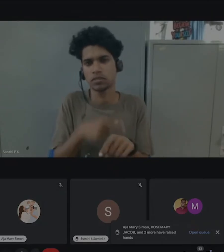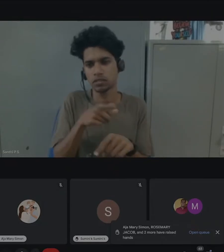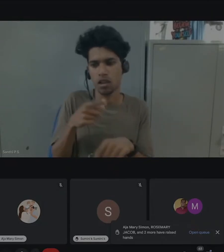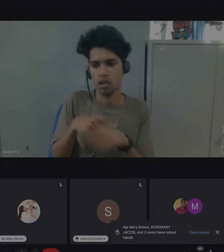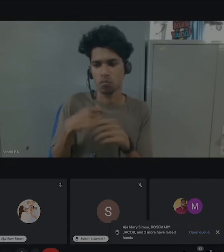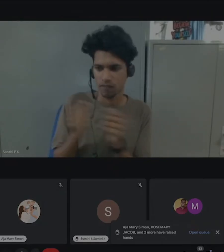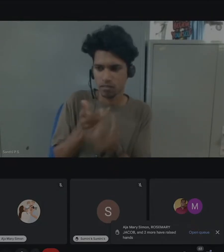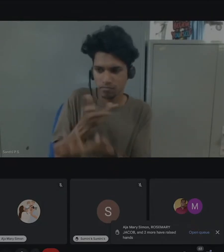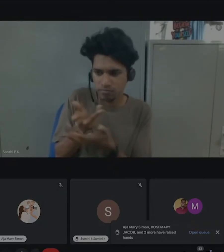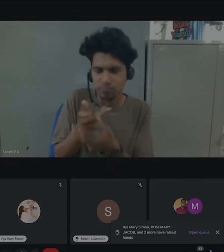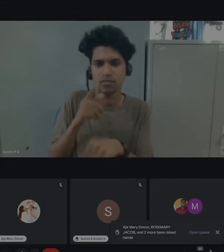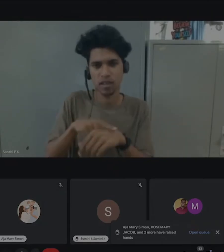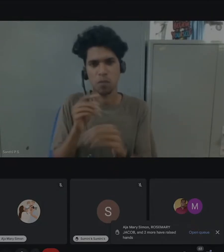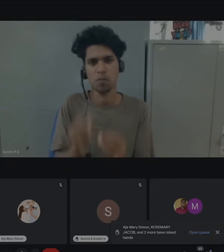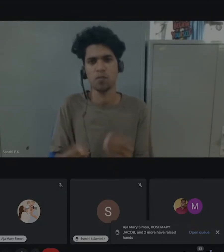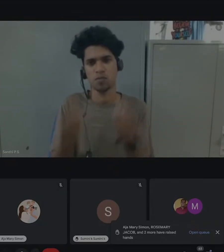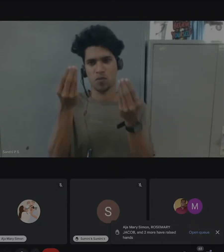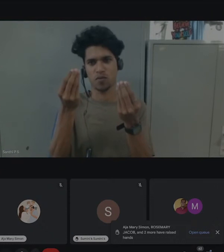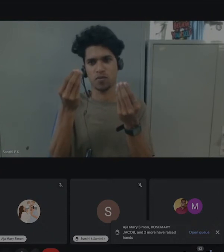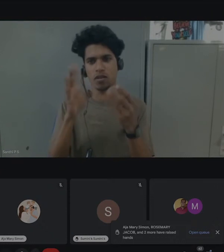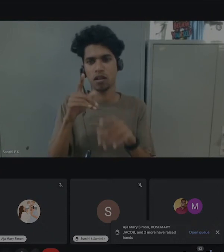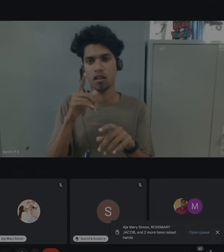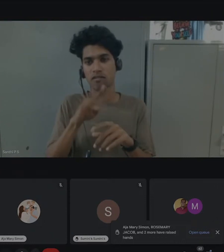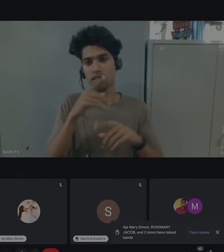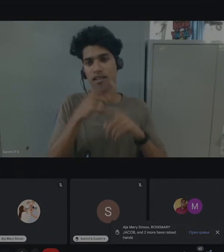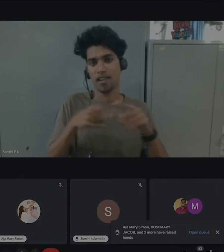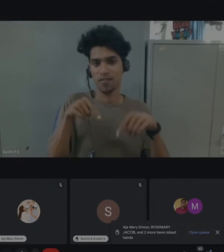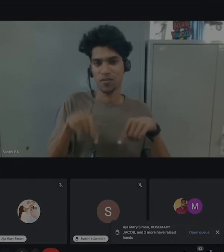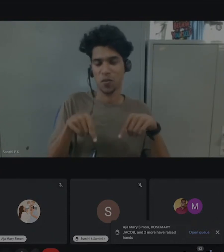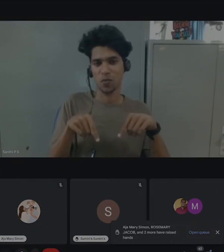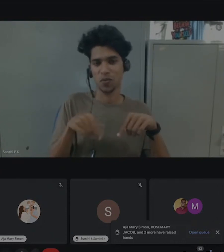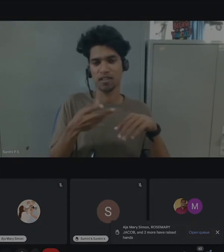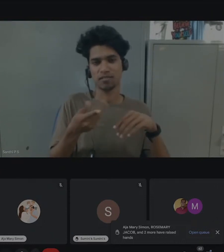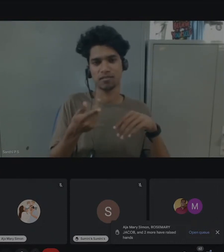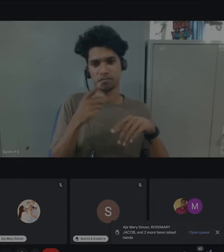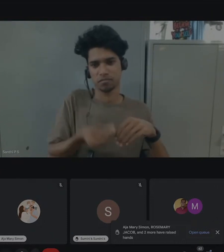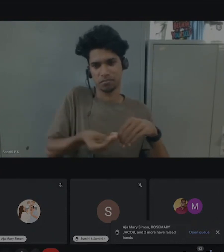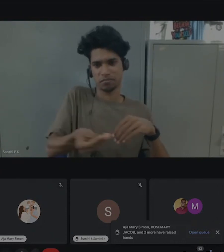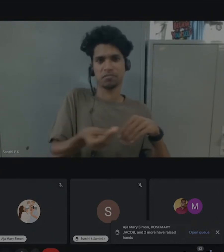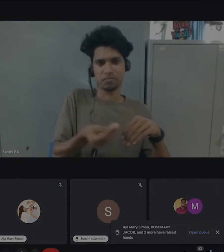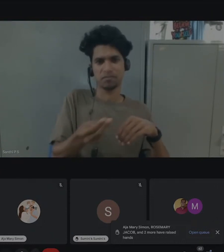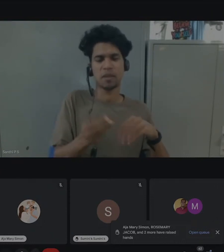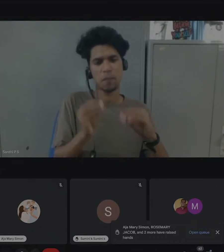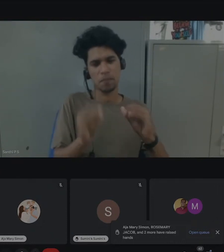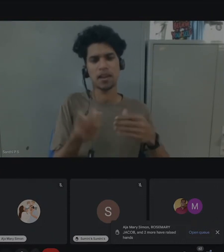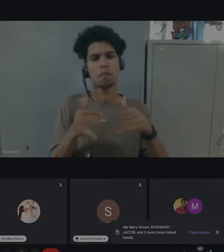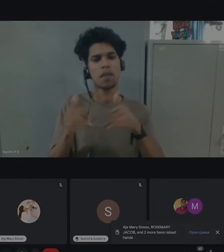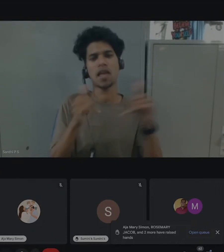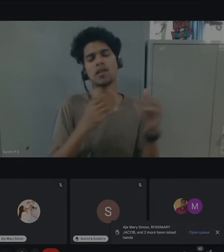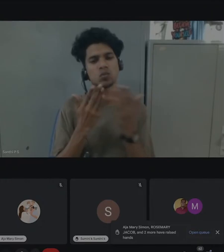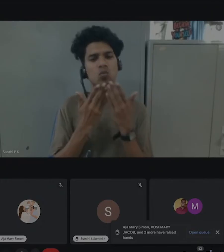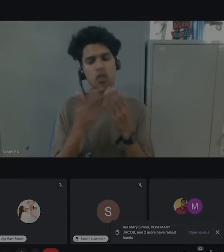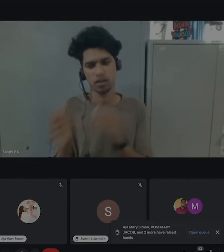ഇനി ഇതിനോടകം തന്നെ കുഞ്ഞിനെ സ്കൂളിൽ ചേർക്കേണ്ടതായിരുന്നു. ഇപ്പൊ തന്നെ അടുത്ത വർഷമാകണമെന്നില്ല, ഉടനെ തന്നെ ഒരു പ്ലേ സ്കൂളിൽ കുഞ്ഞിന് അഡ്മിഷൻ എടുക്കുക,